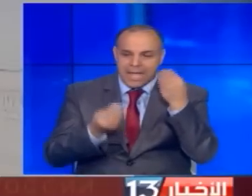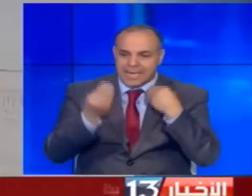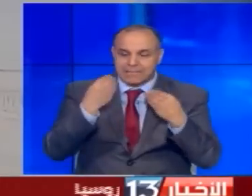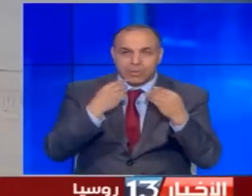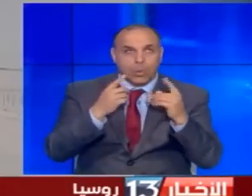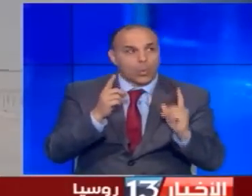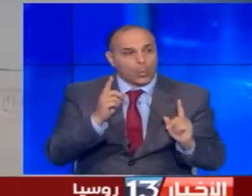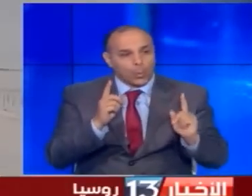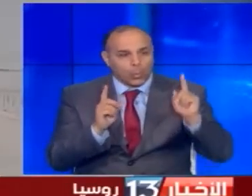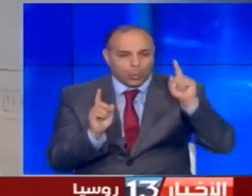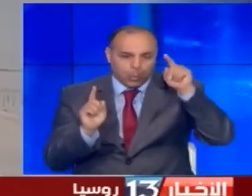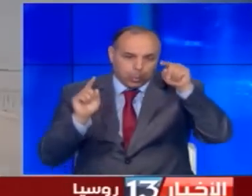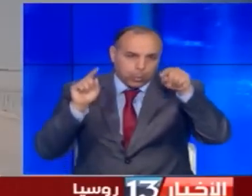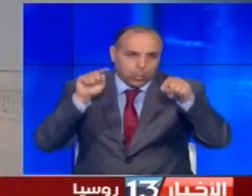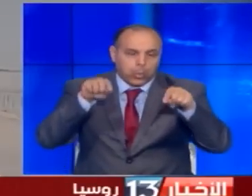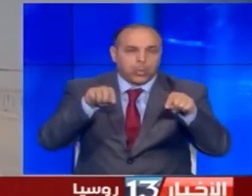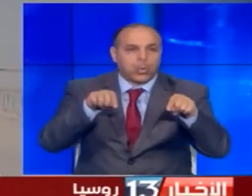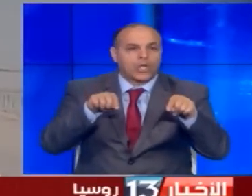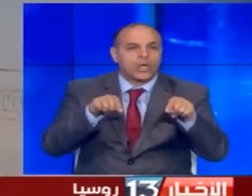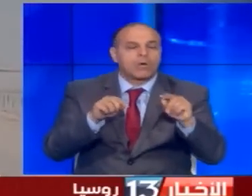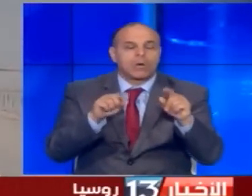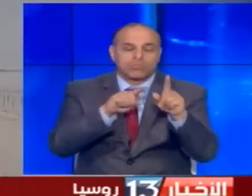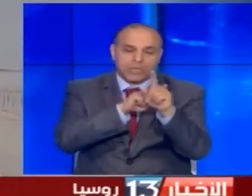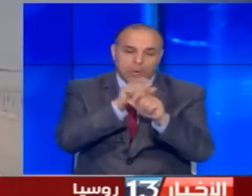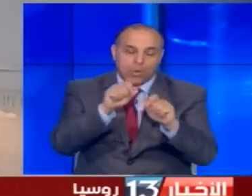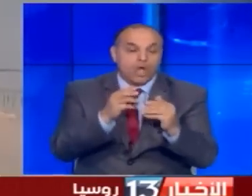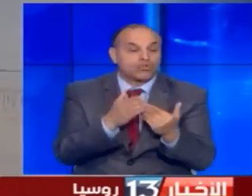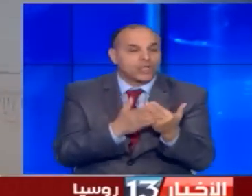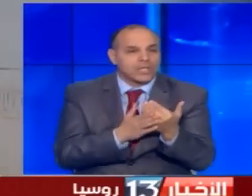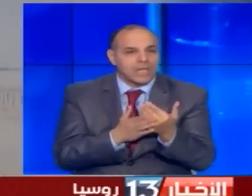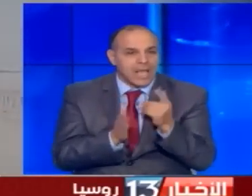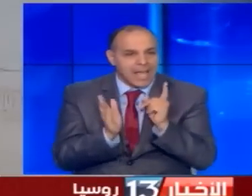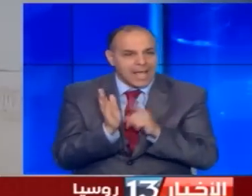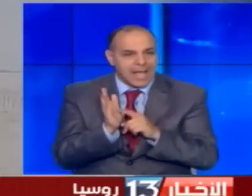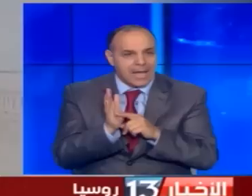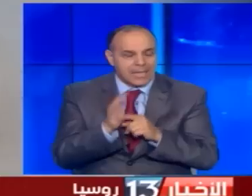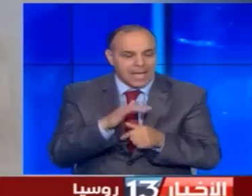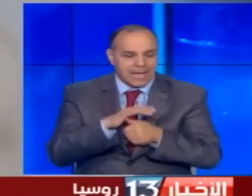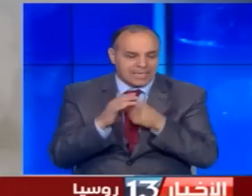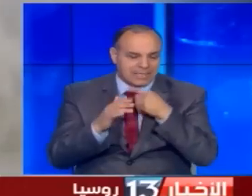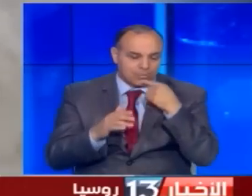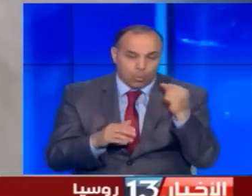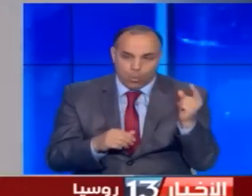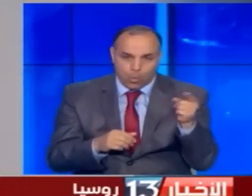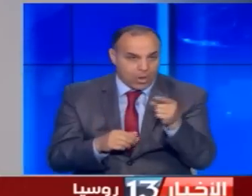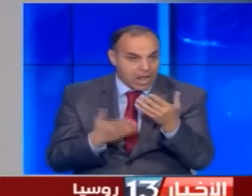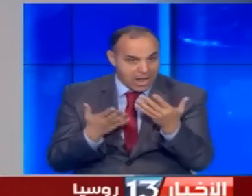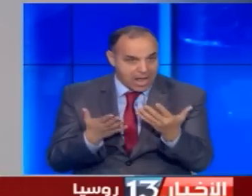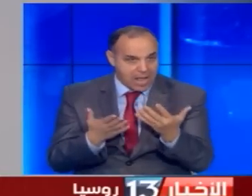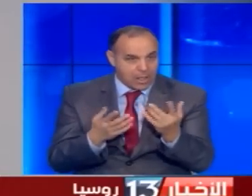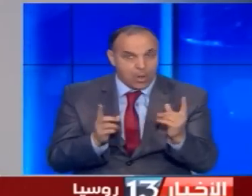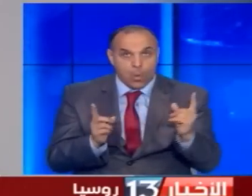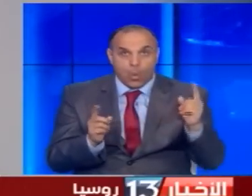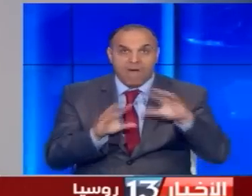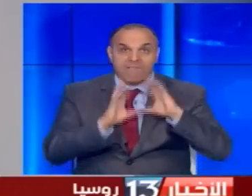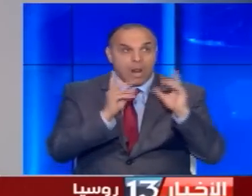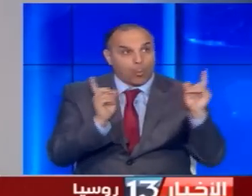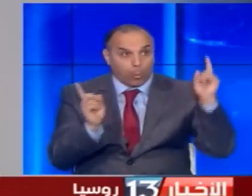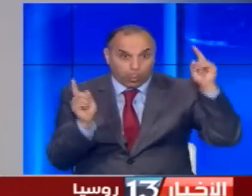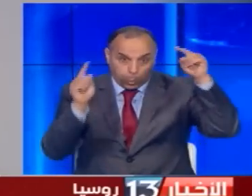الذي أجرته لمنظومة صواريخ نووية جديدة. أكد رئيس الروسي فلاديمير بوتين أنها عابرة